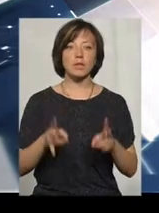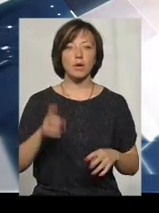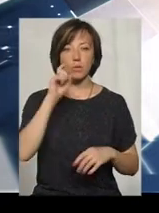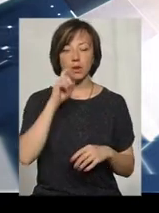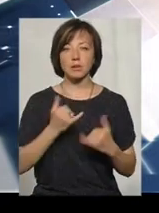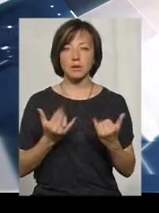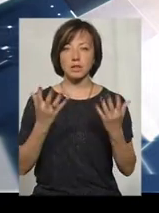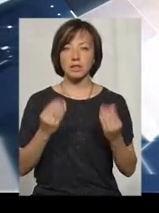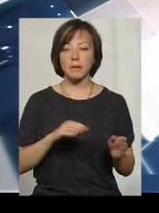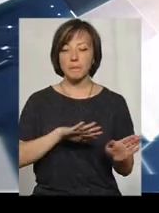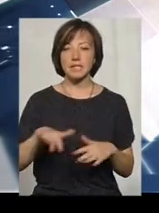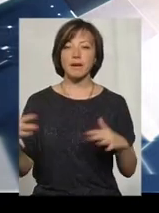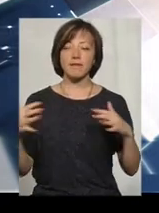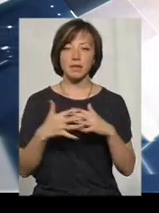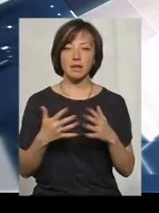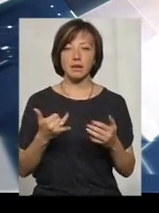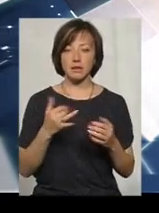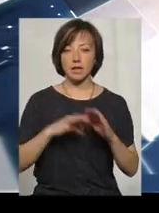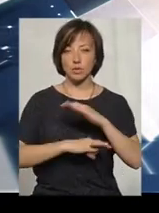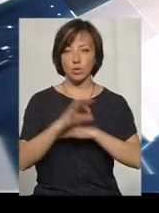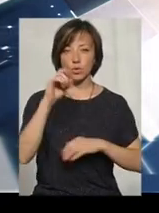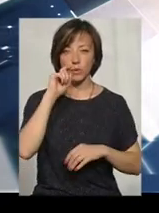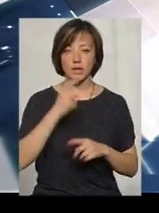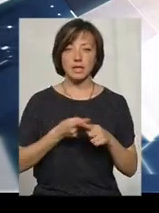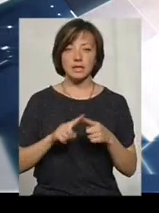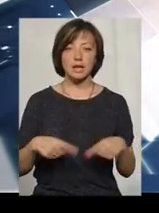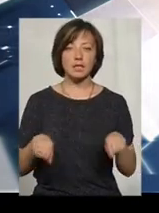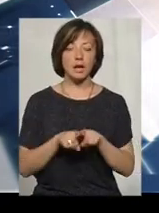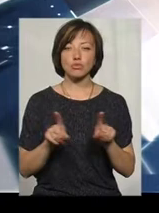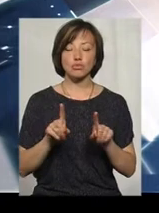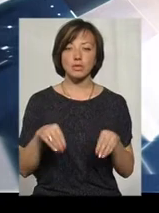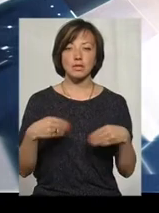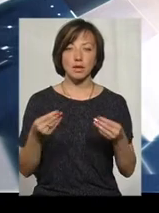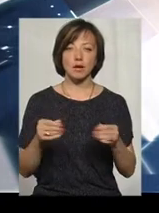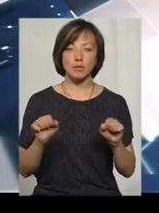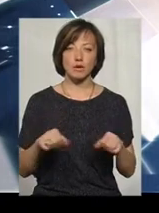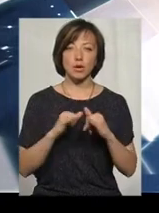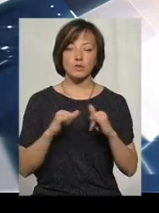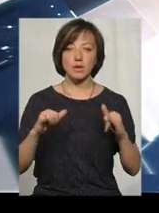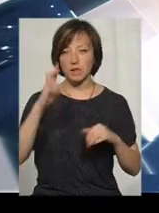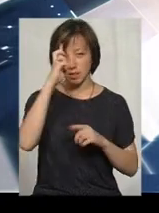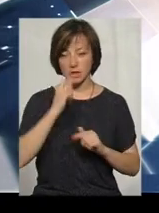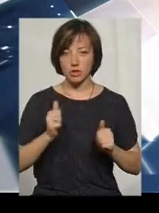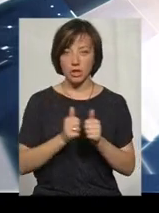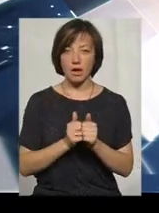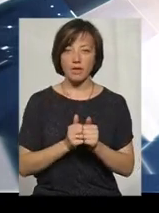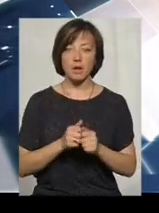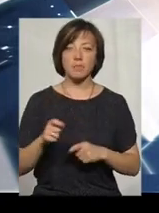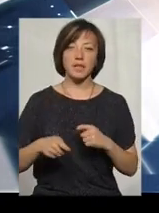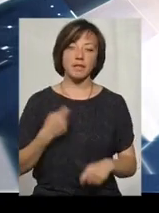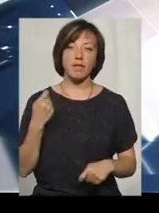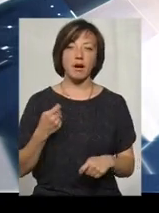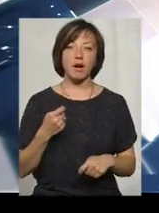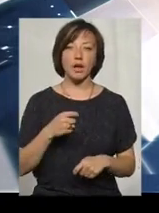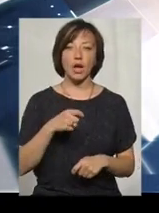теперішній час після війни, яка йде на Сході. Це те, що не дає можливості розвиватись державі, підриває довіру